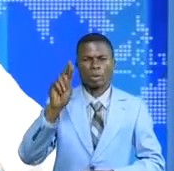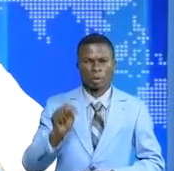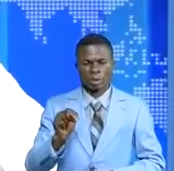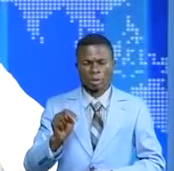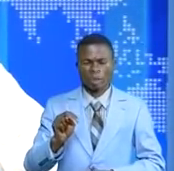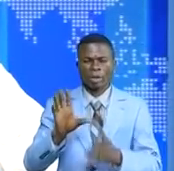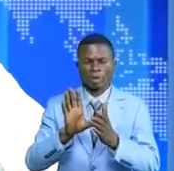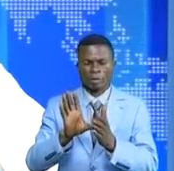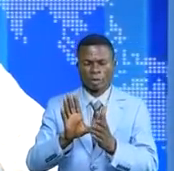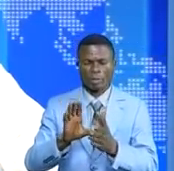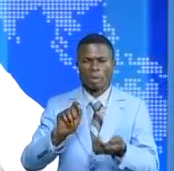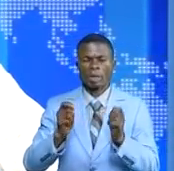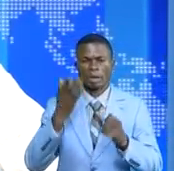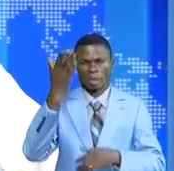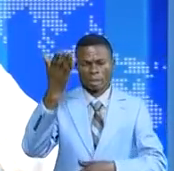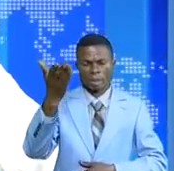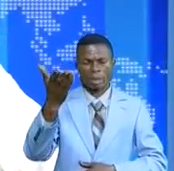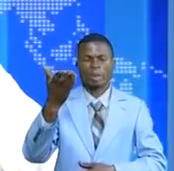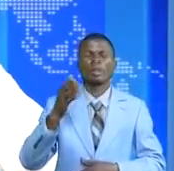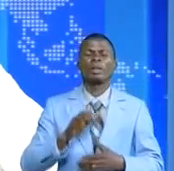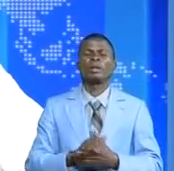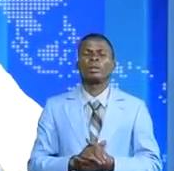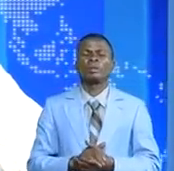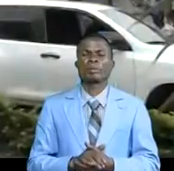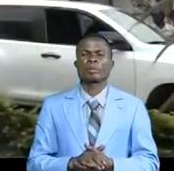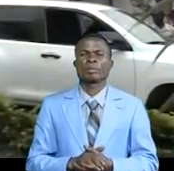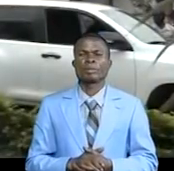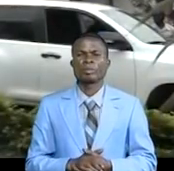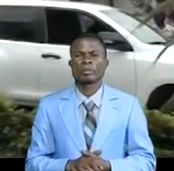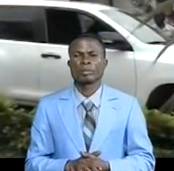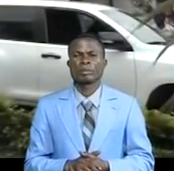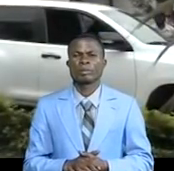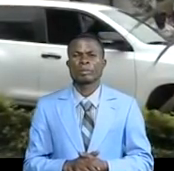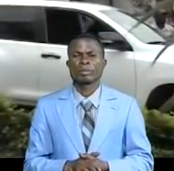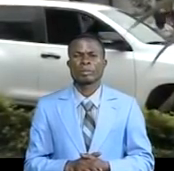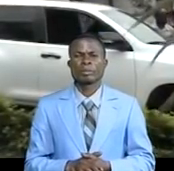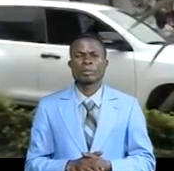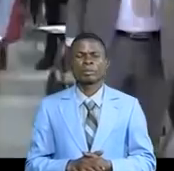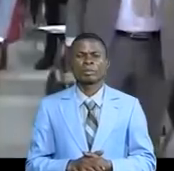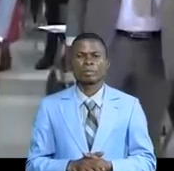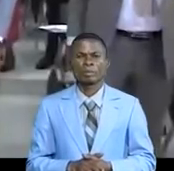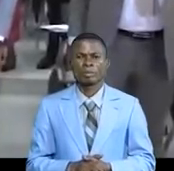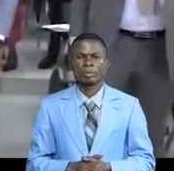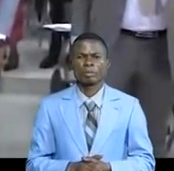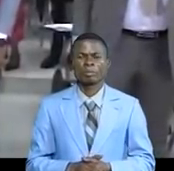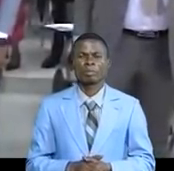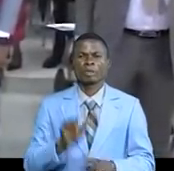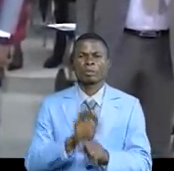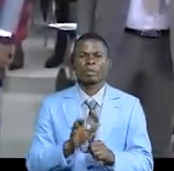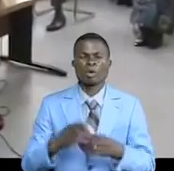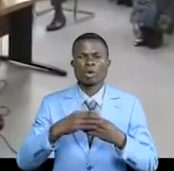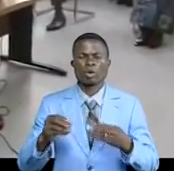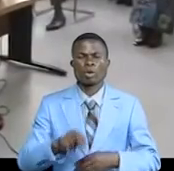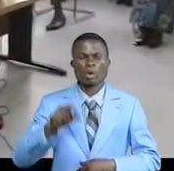François Grignon. Eric Kabamba nous en parle dans ses commentaires. 10 millions de dollars américains, c'est les